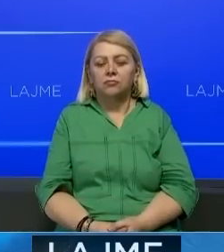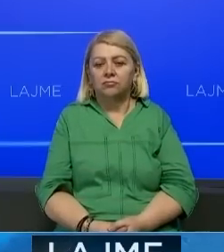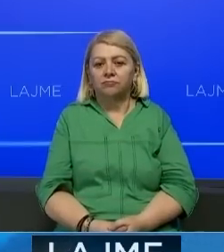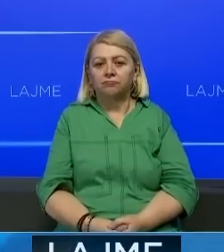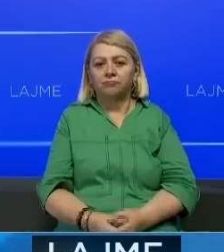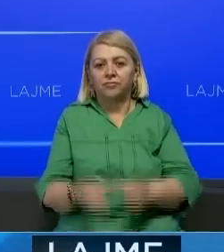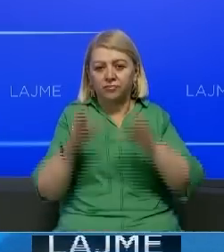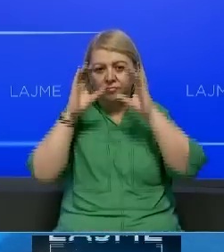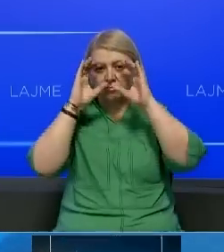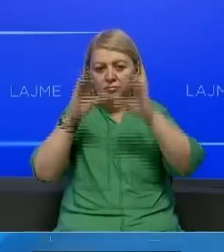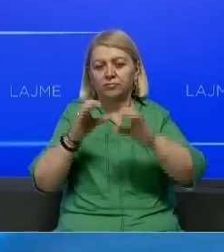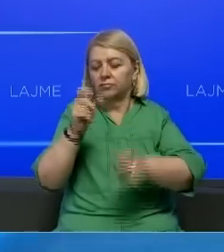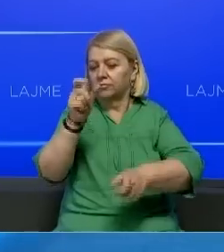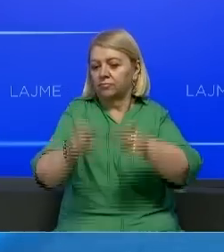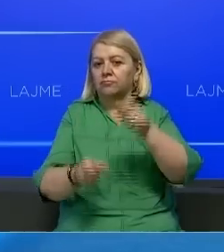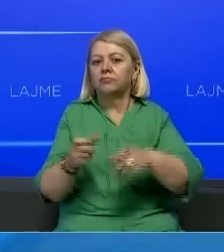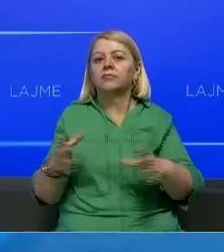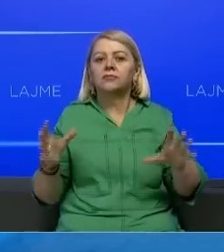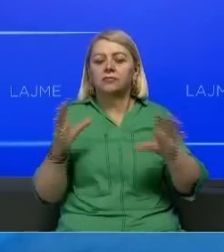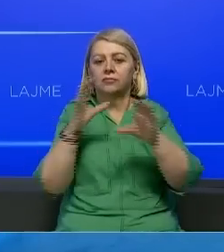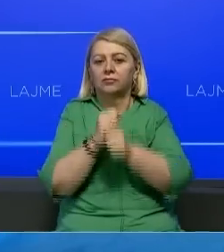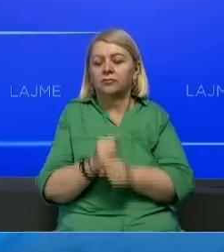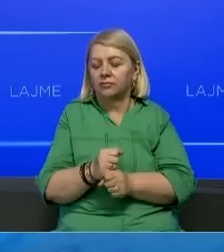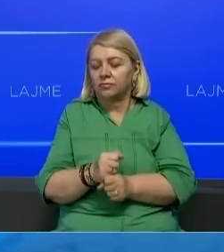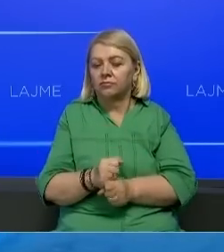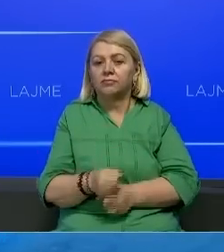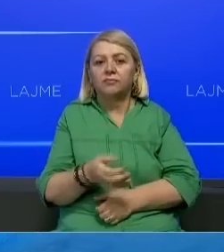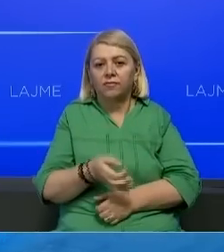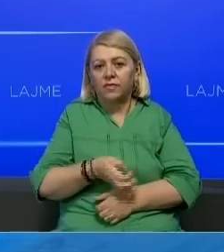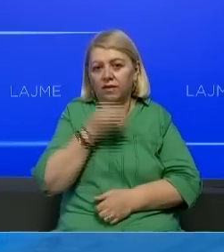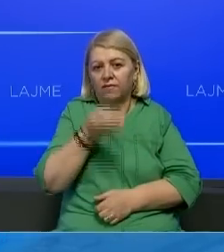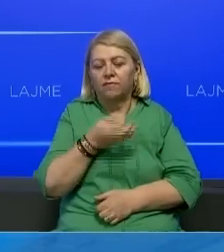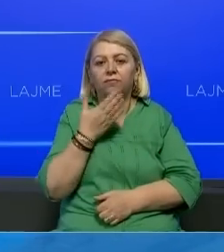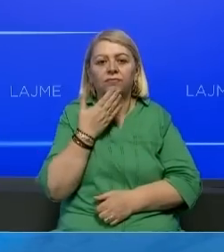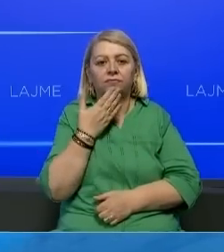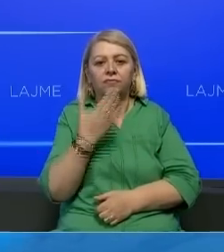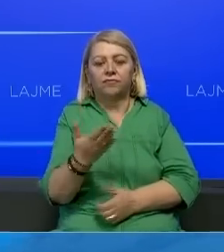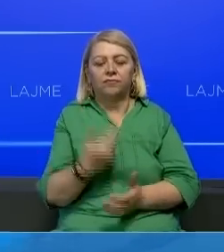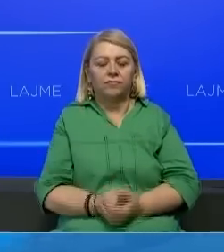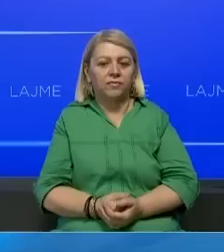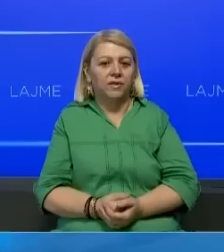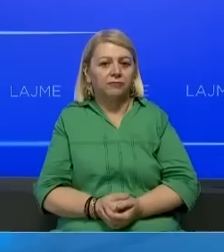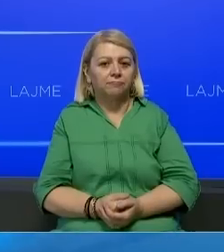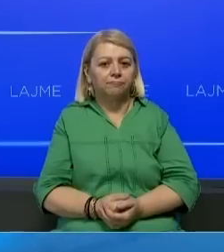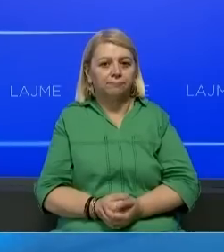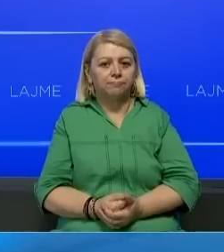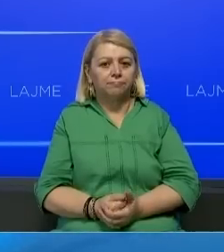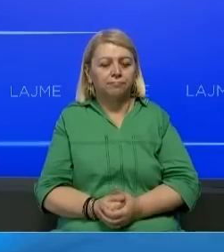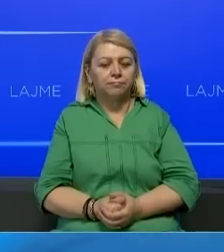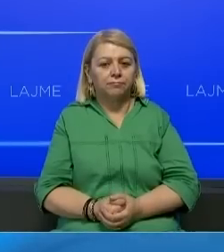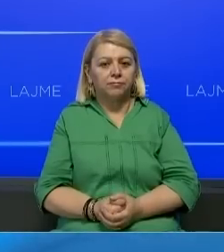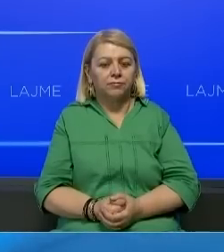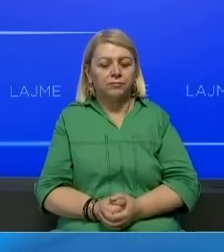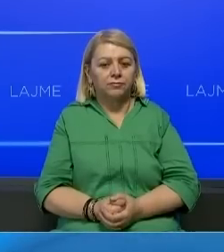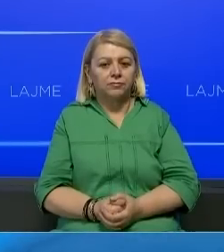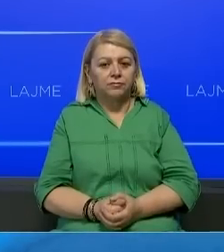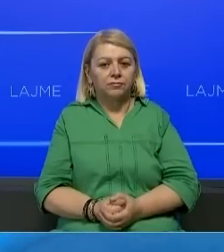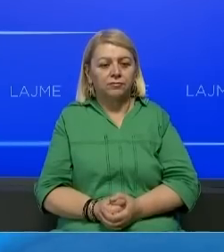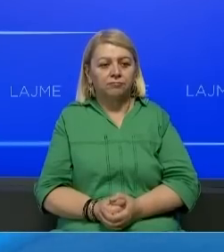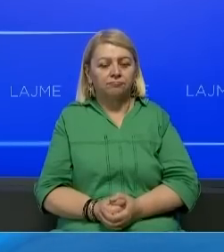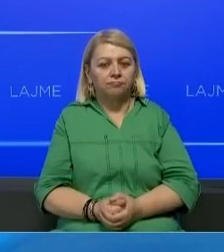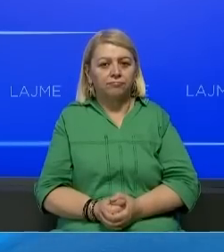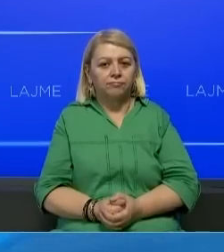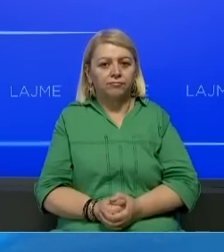Shkues ndëruar kaq për këtë edicion të lajmeve, ju vazhdoni qëndroni tutje me programet në vazhdim të televizionit publik të Kosovës, ndërkaq në orën